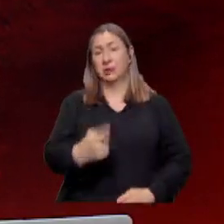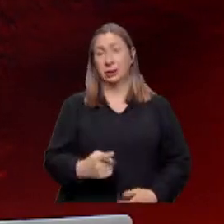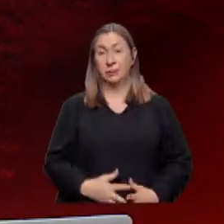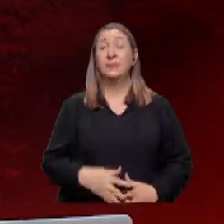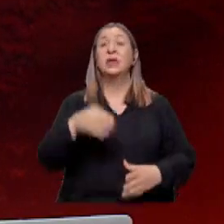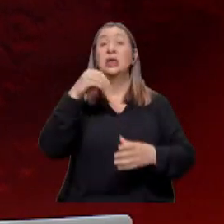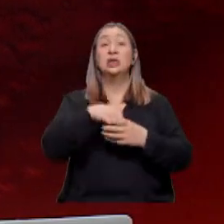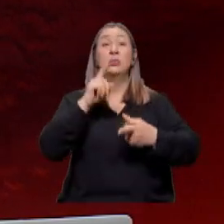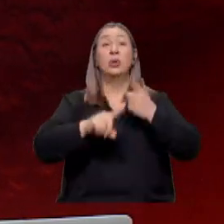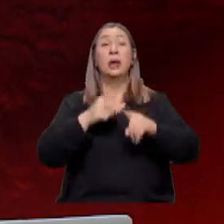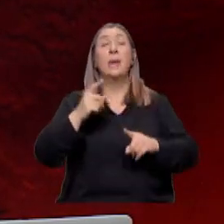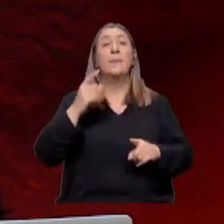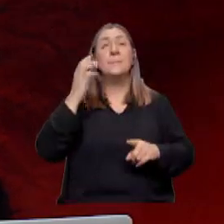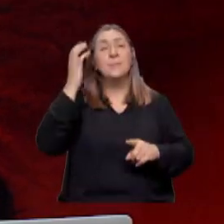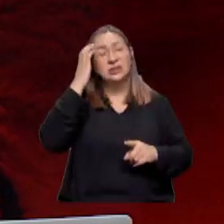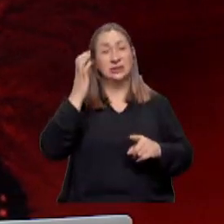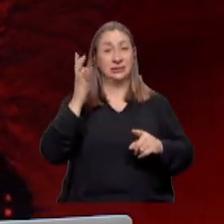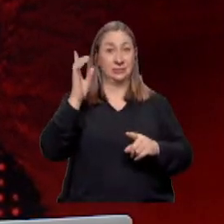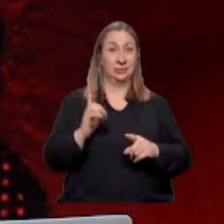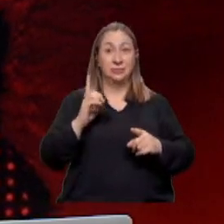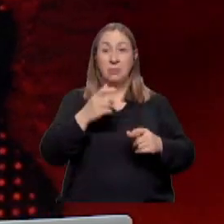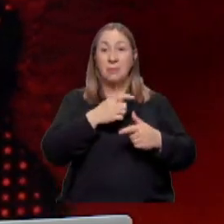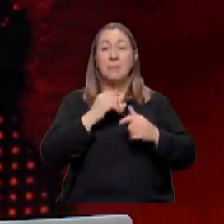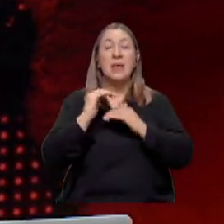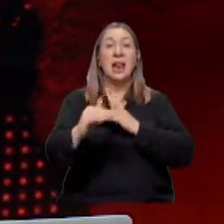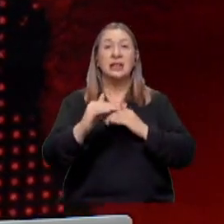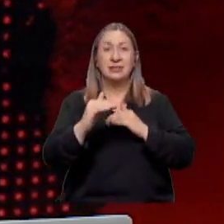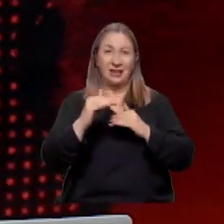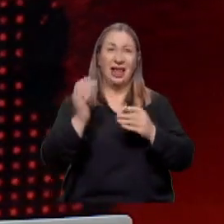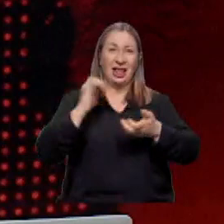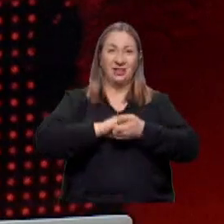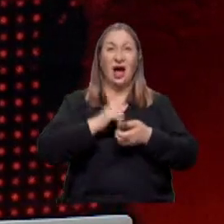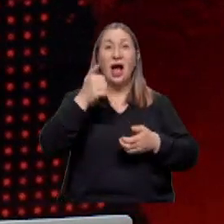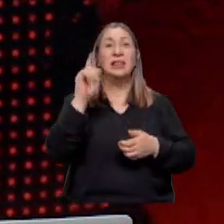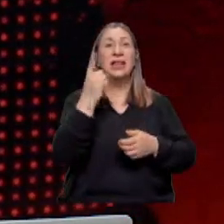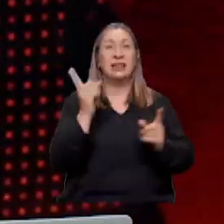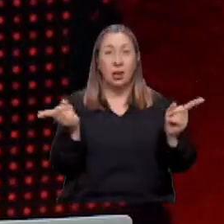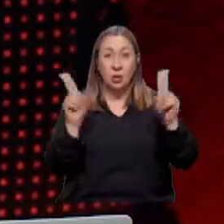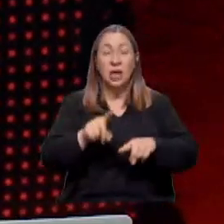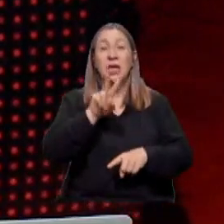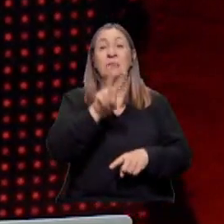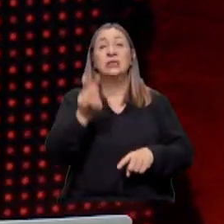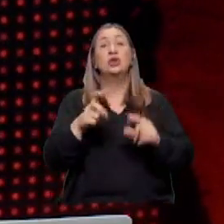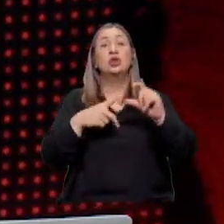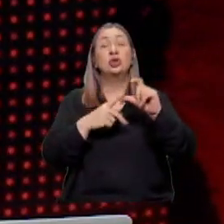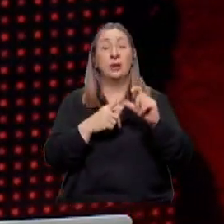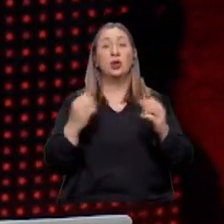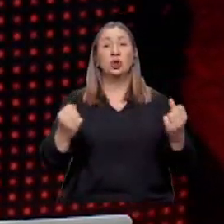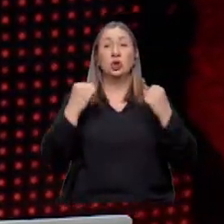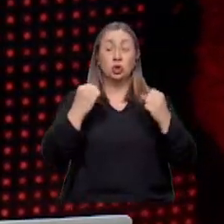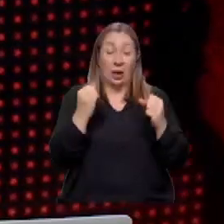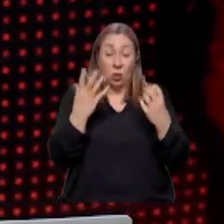Sen hiç siyaset başını millet ittifakı'nın çektiği altı muhalefet partisi lideri buluştuğu 28 Şubat'ta da